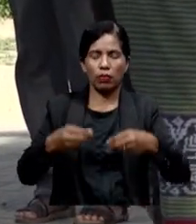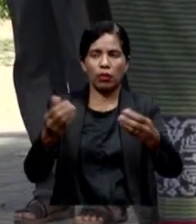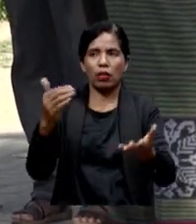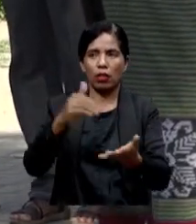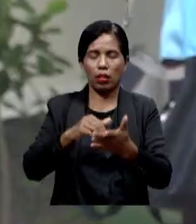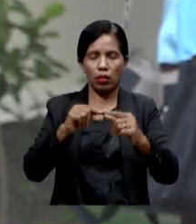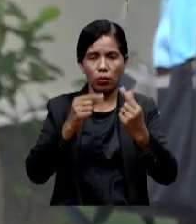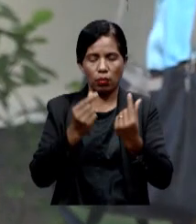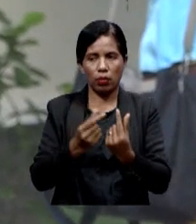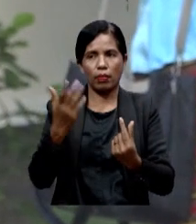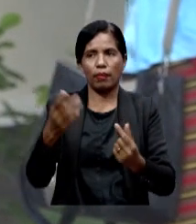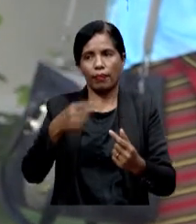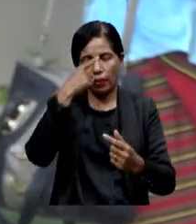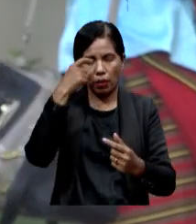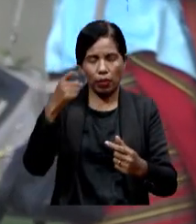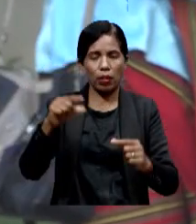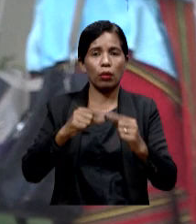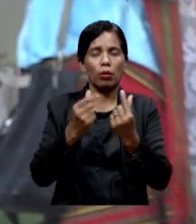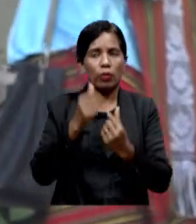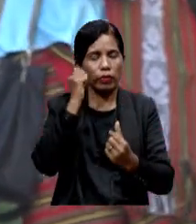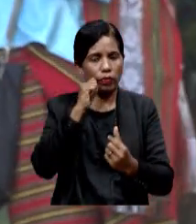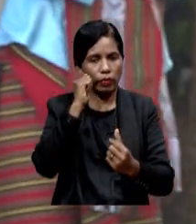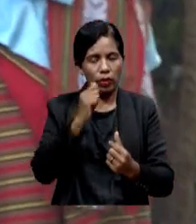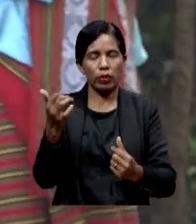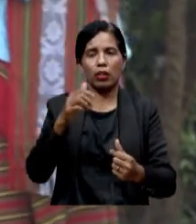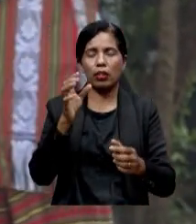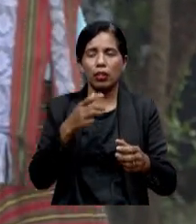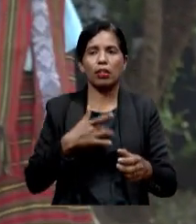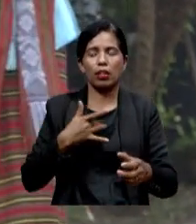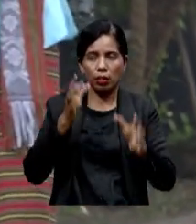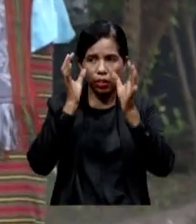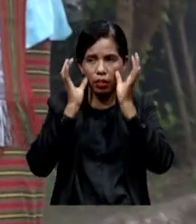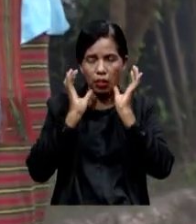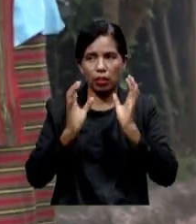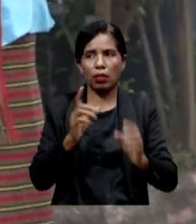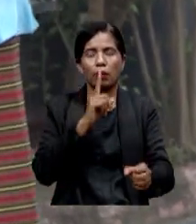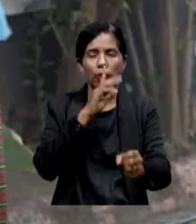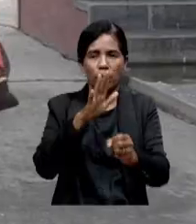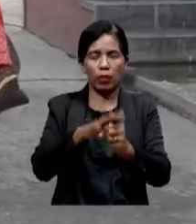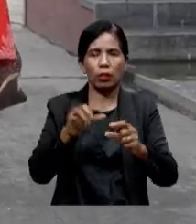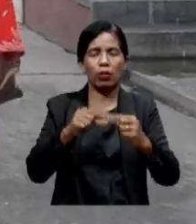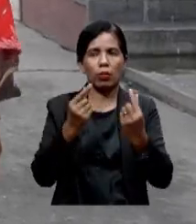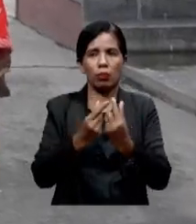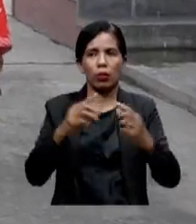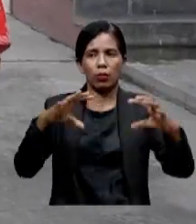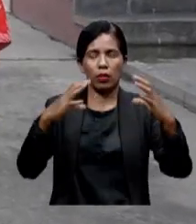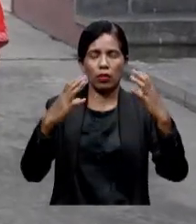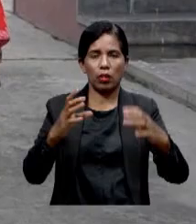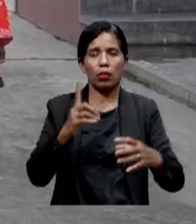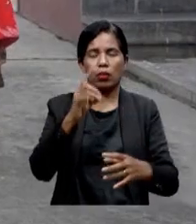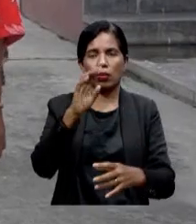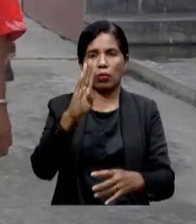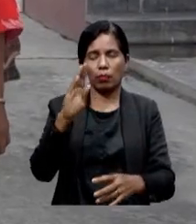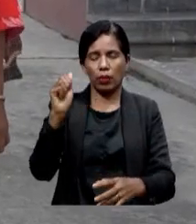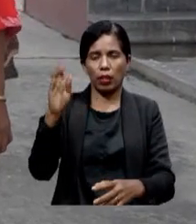Grupo refere. Tambane Grupo Feto Potensial Hirakne Tristi no lamenta, ho promesa nebe equipo Comisão ba Expo Dubai hato,